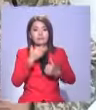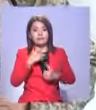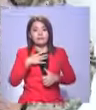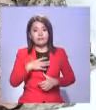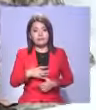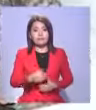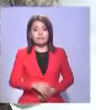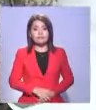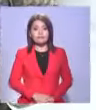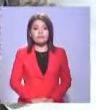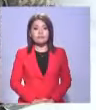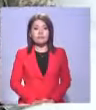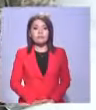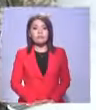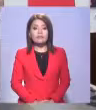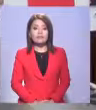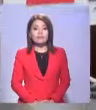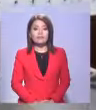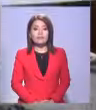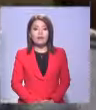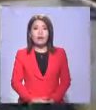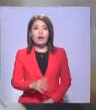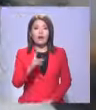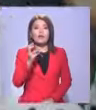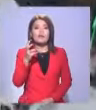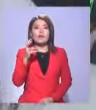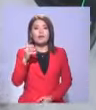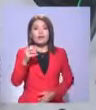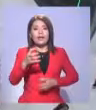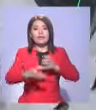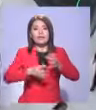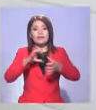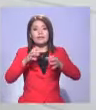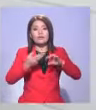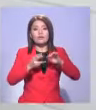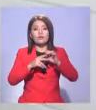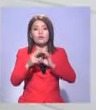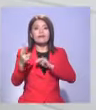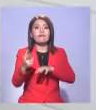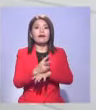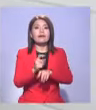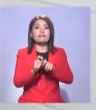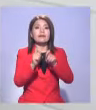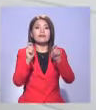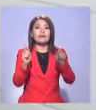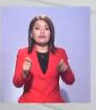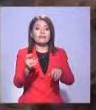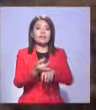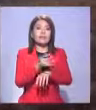сериал «Солдат» персонажының срочникім. Комик-Кон Астана халықаралық фестивалі екінші рет ұйымдастырылып отыр. Алғаш